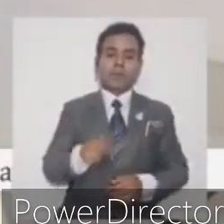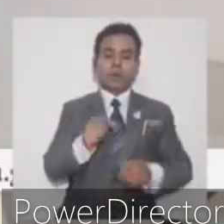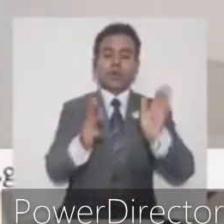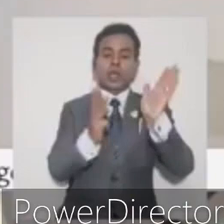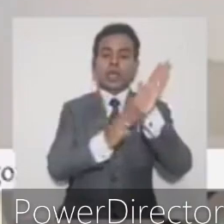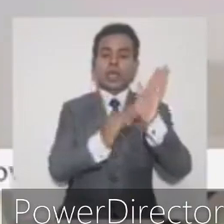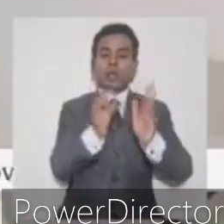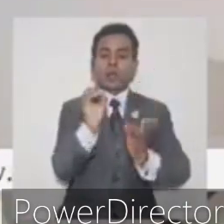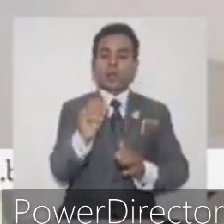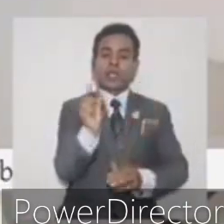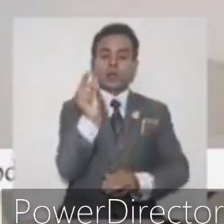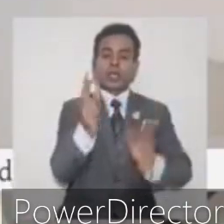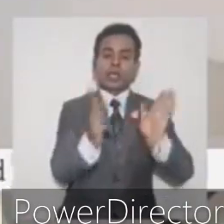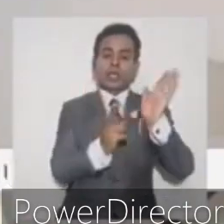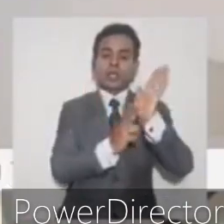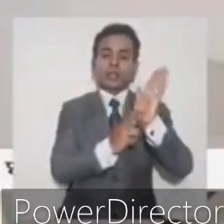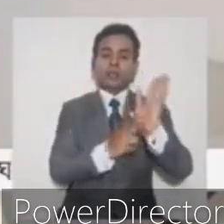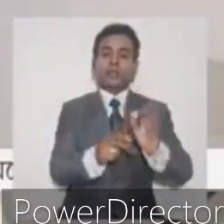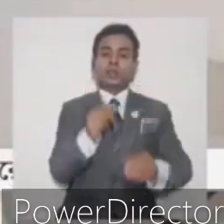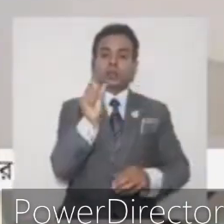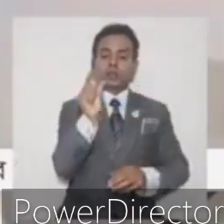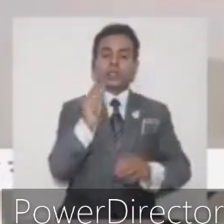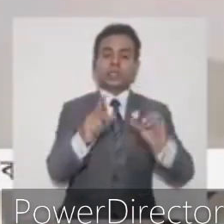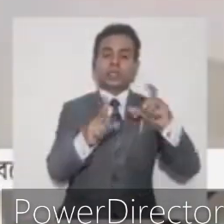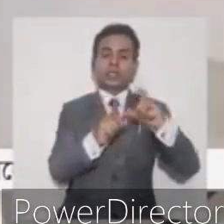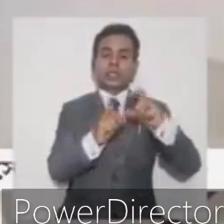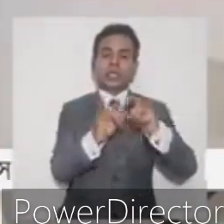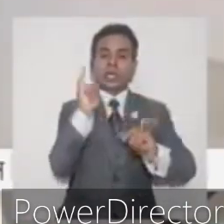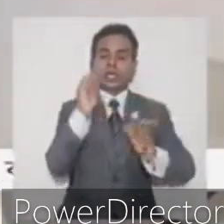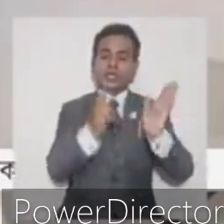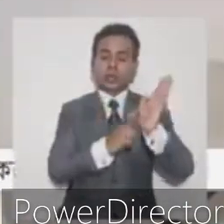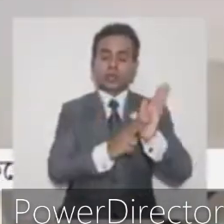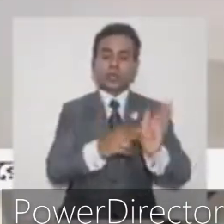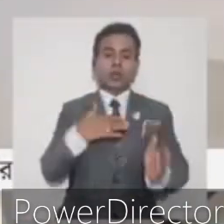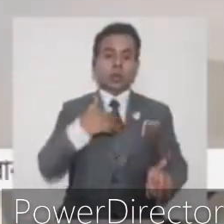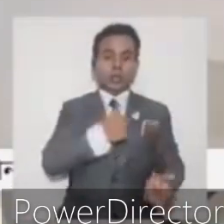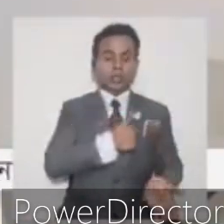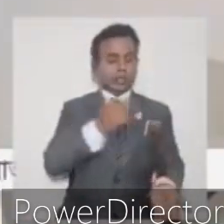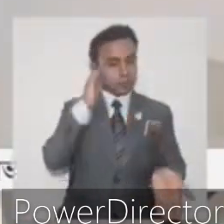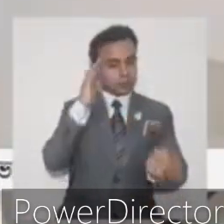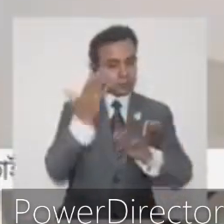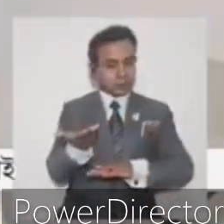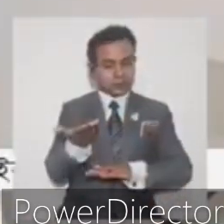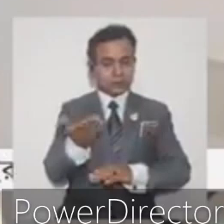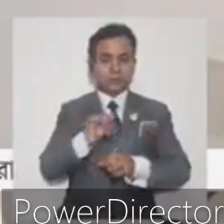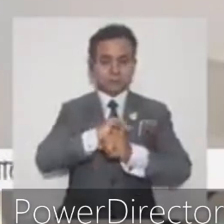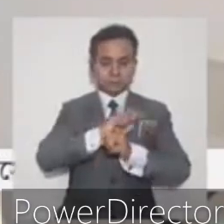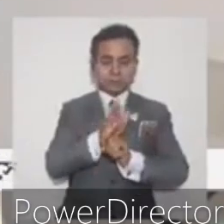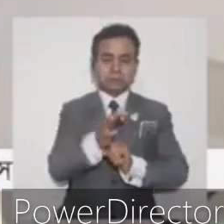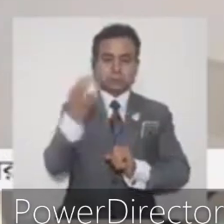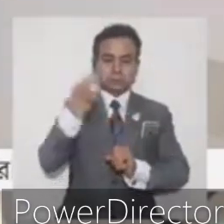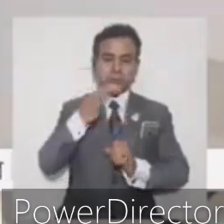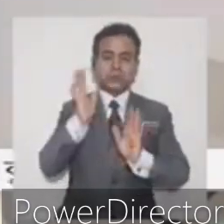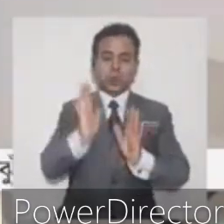ইন্তেকাল করেছেন। ইন্না লিল্লাহি ওয়া ইন্না ইলাইহি রাজিউন। আমি গভীর শোক প্রকাশ করছি,